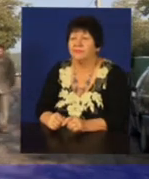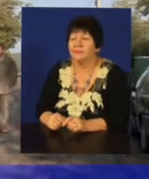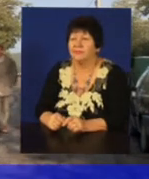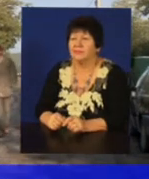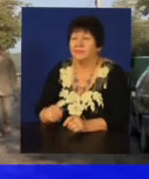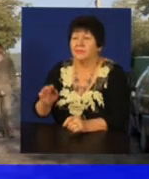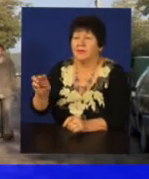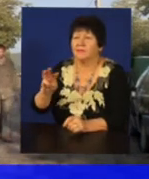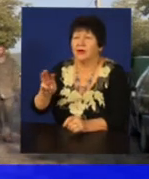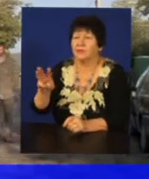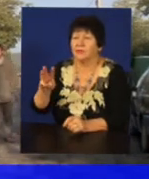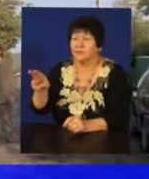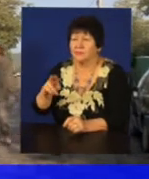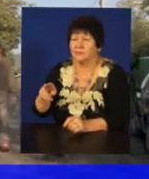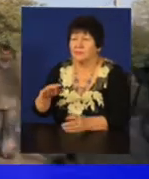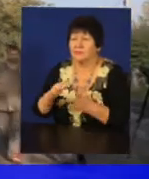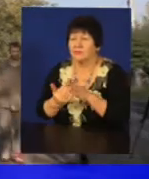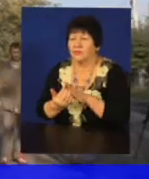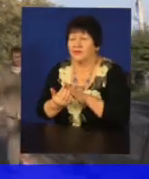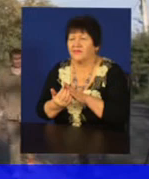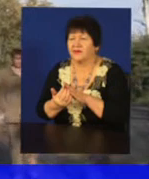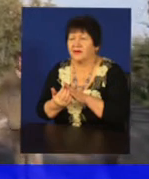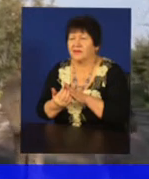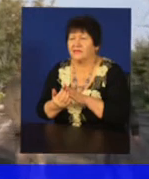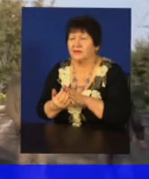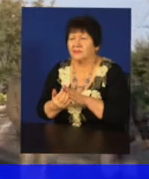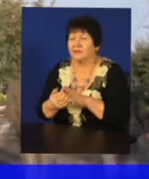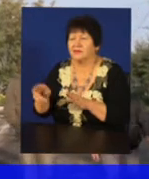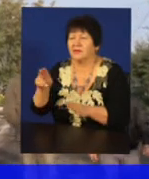Mă numesc Malcov Dumitru, locuitor a satului Dimitrovca. Cred că